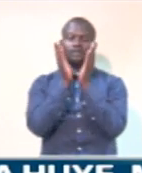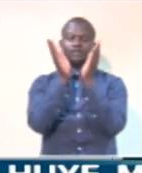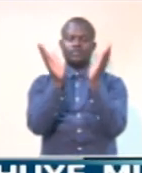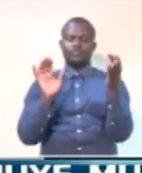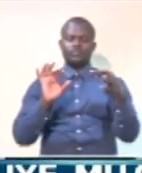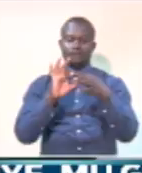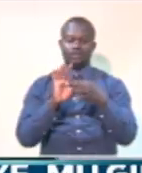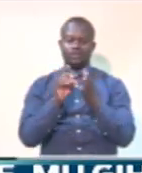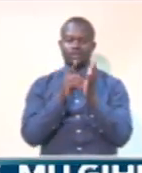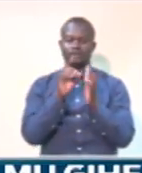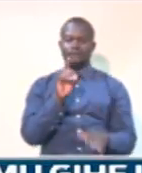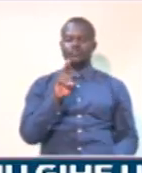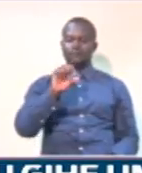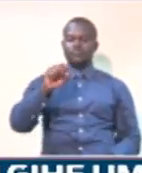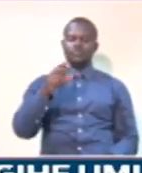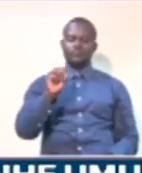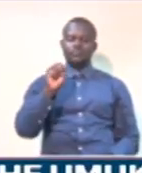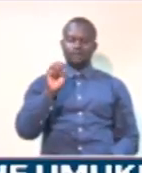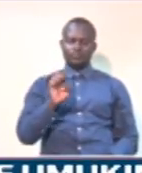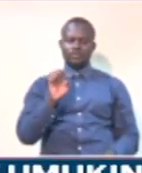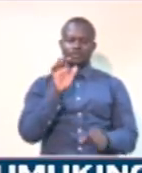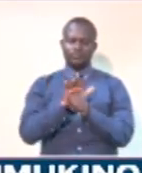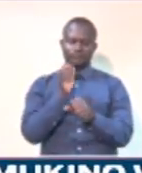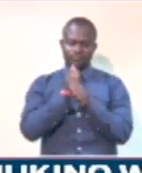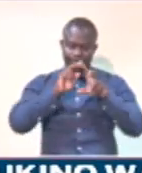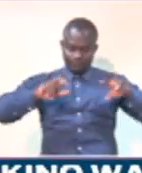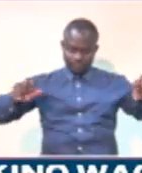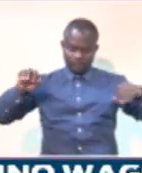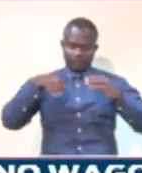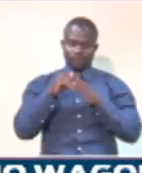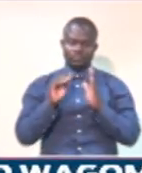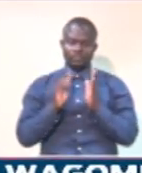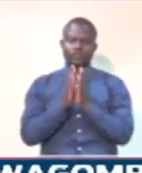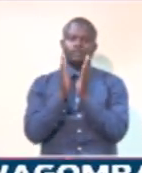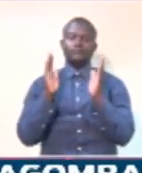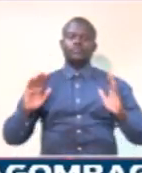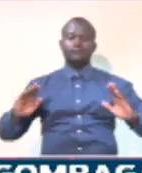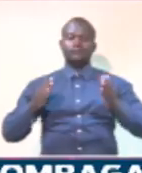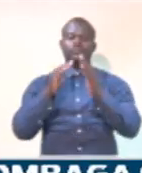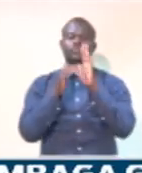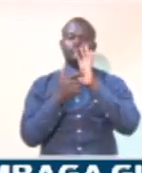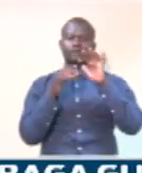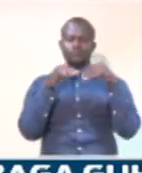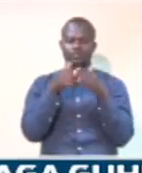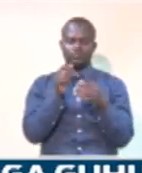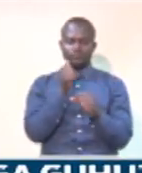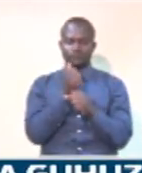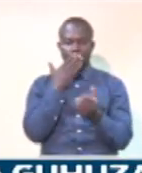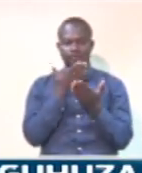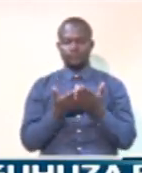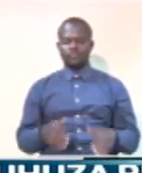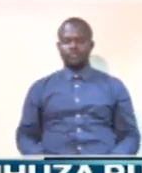bihuriyeho. Dr. Dushime Derek ukunze gukora ubushakashatsi kuri ibirunga agaragaza uko bikwiye kunoza. Ubwa u Rwanda